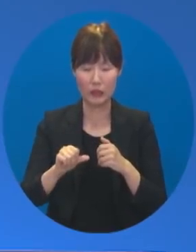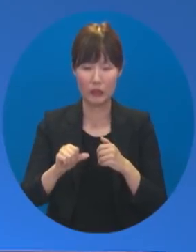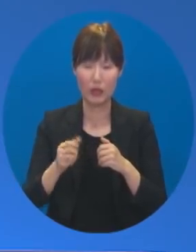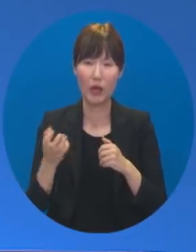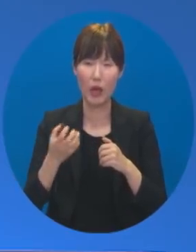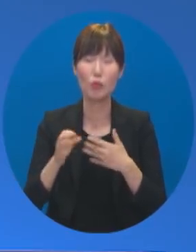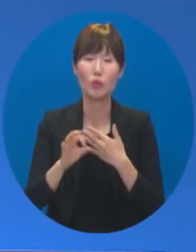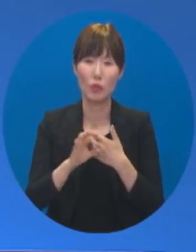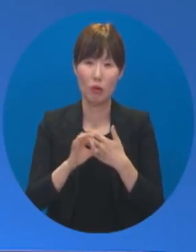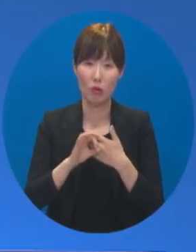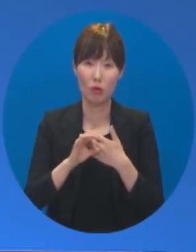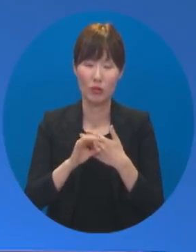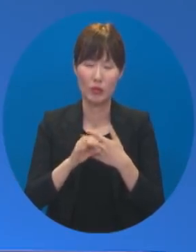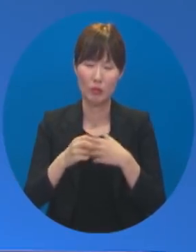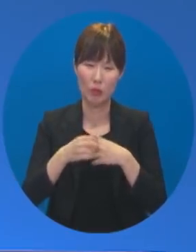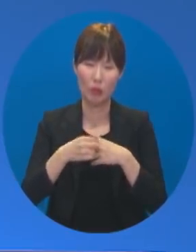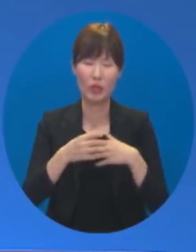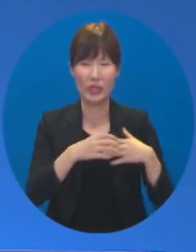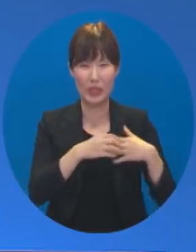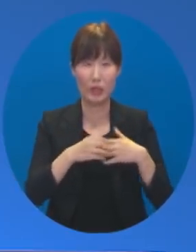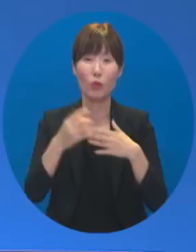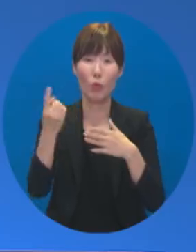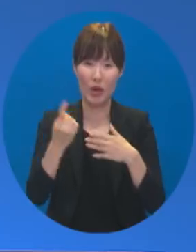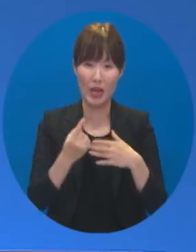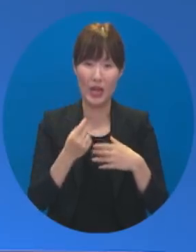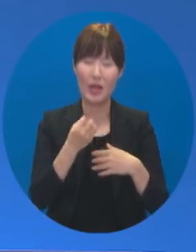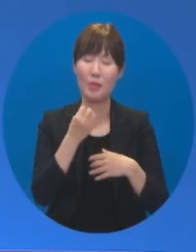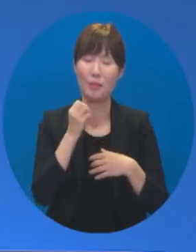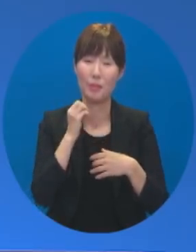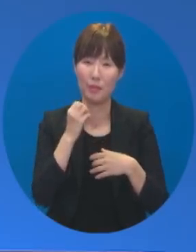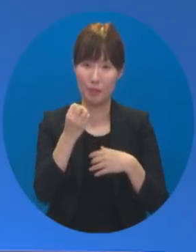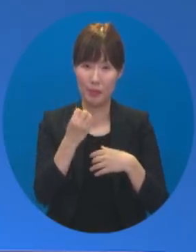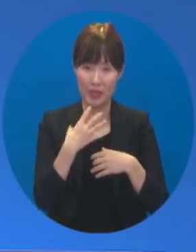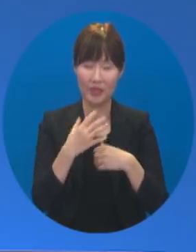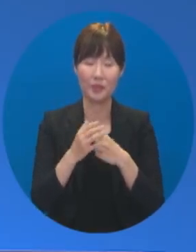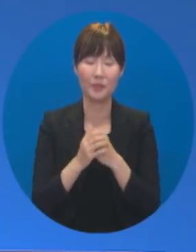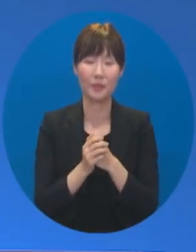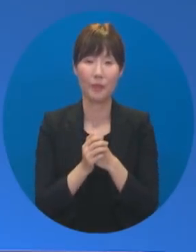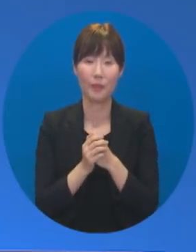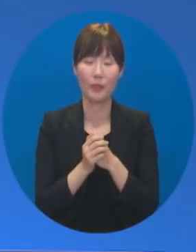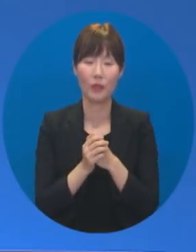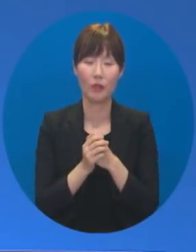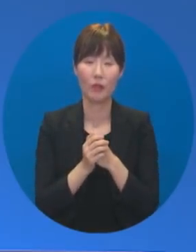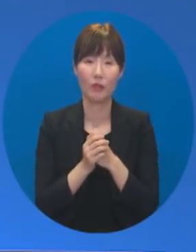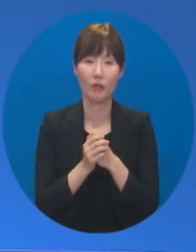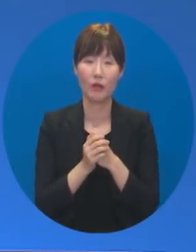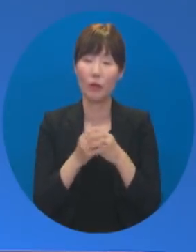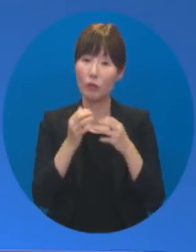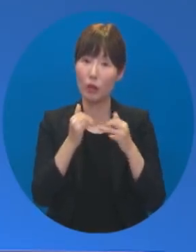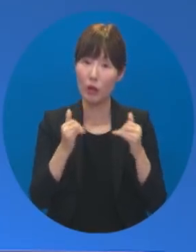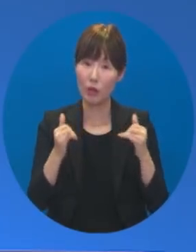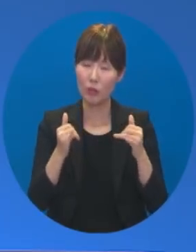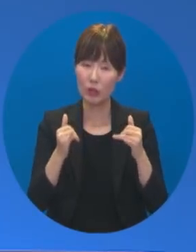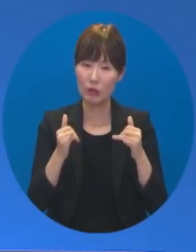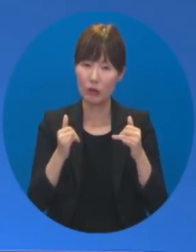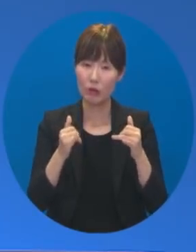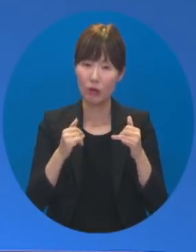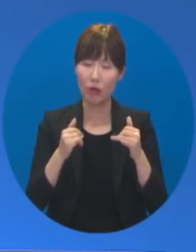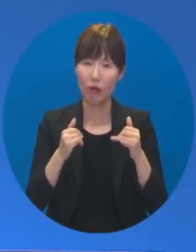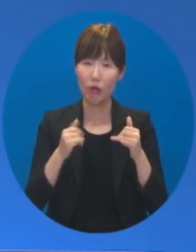해주셨어요. 근데 이제 사람이 그 어떤 굉장히 큰, 그러니까 자기가 예상하지 못한